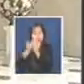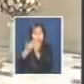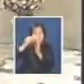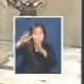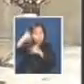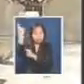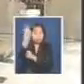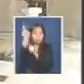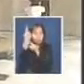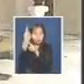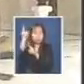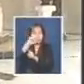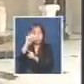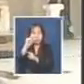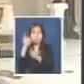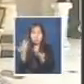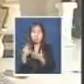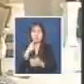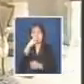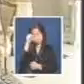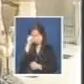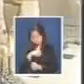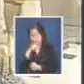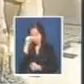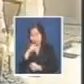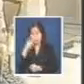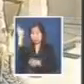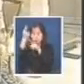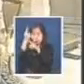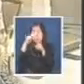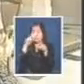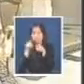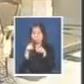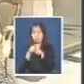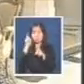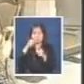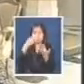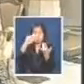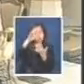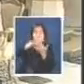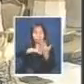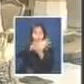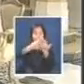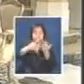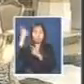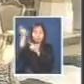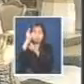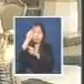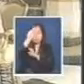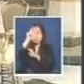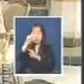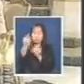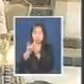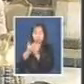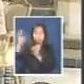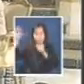ศมาในประเทศไทยเพิ่มเติมด้วยใช่ไหม ถูกต้องค่ะอันนี้ก็เป็นอีกหนึ่งมาตรการซึ่งก็ดึงเงินจากการท่องเที่ยวซึ่งเรียกว่าดึงเงินจากต่าง